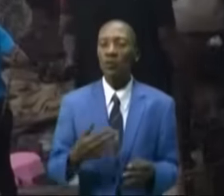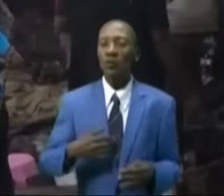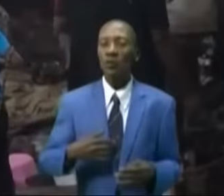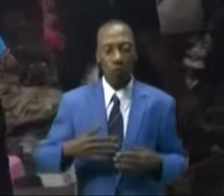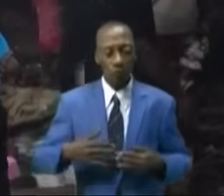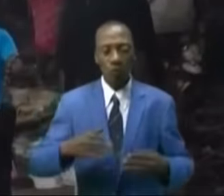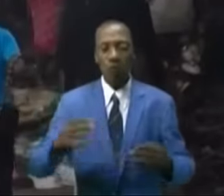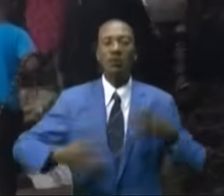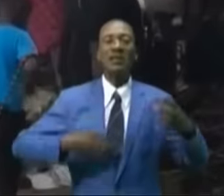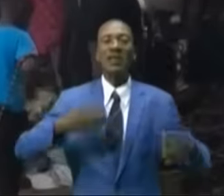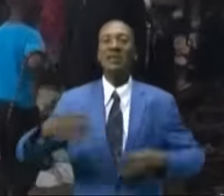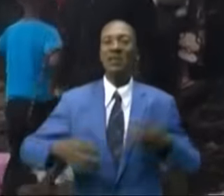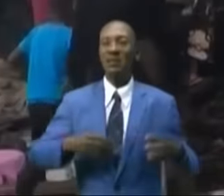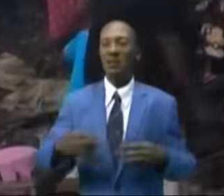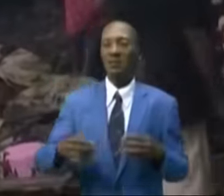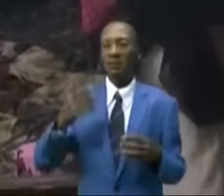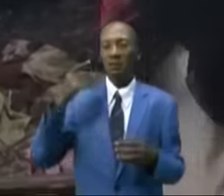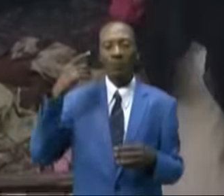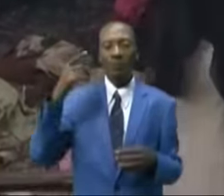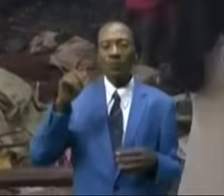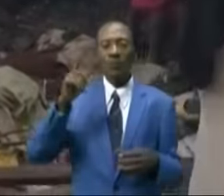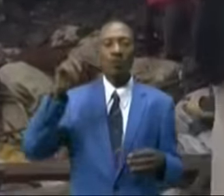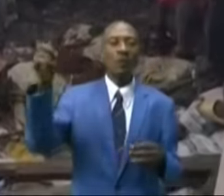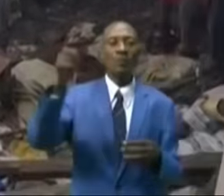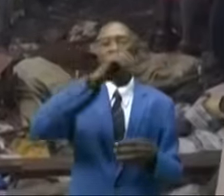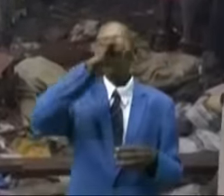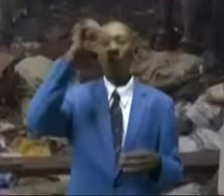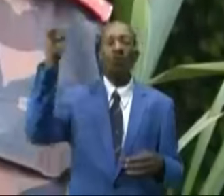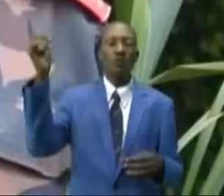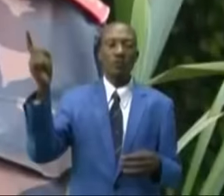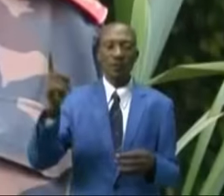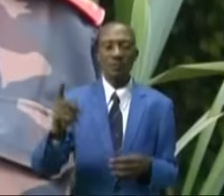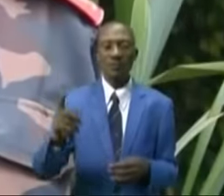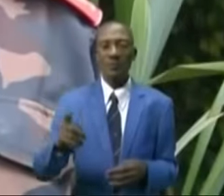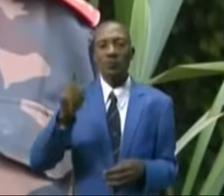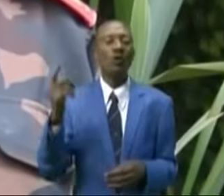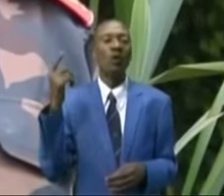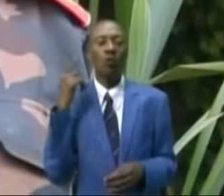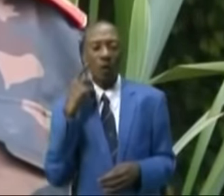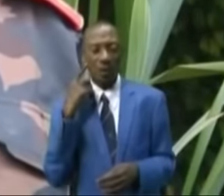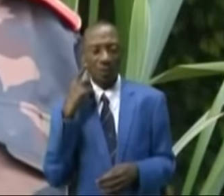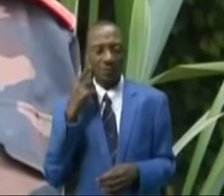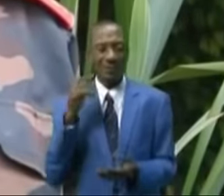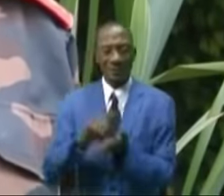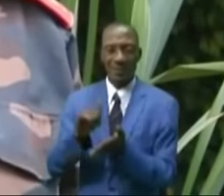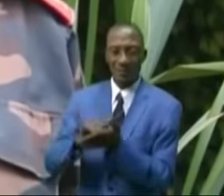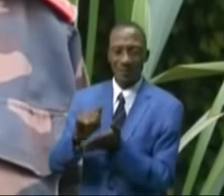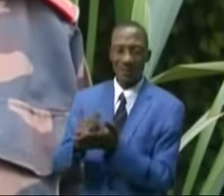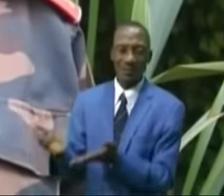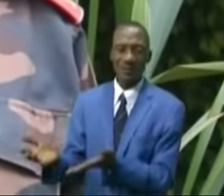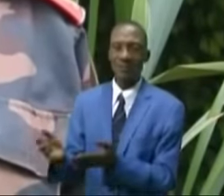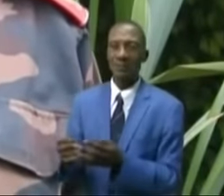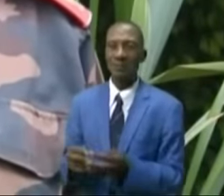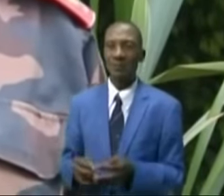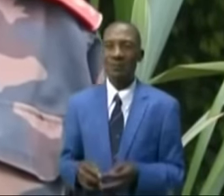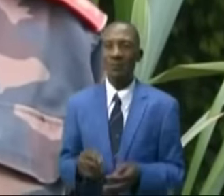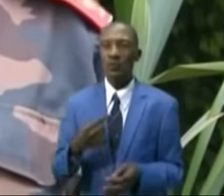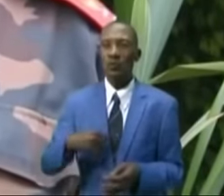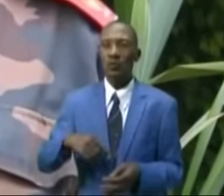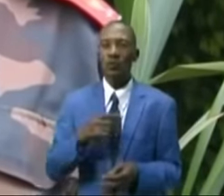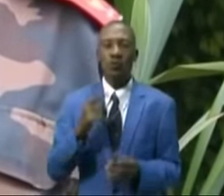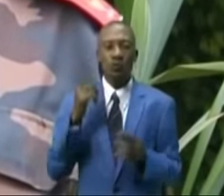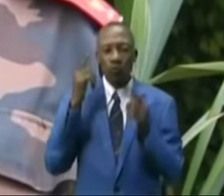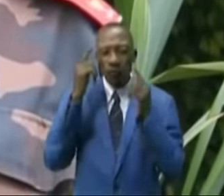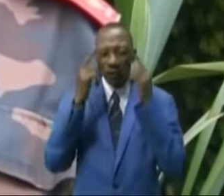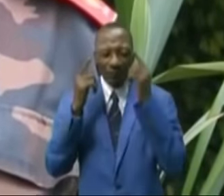internationale ne puisse pas garder le silence devant les drames. Nous sommes en train de réfléchir avec ceux qui s'occupent